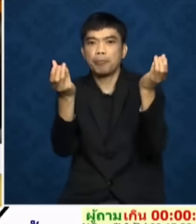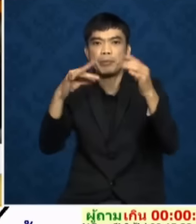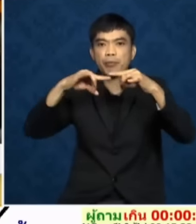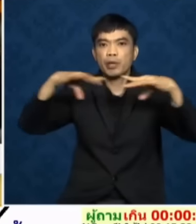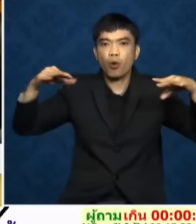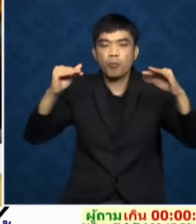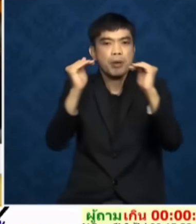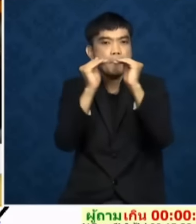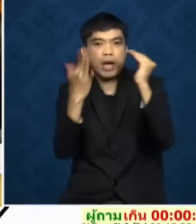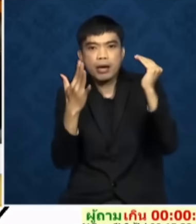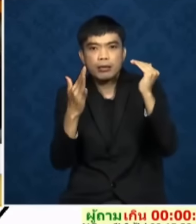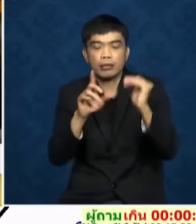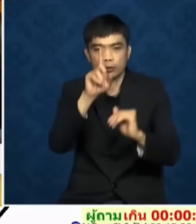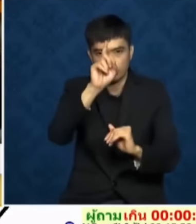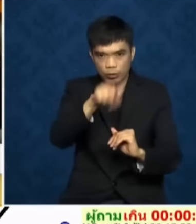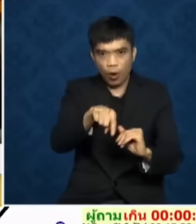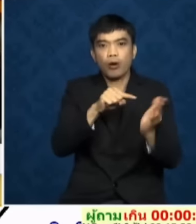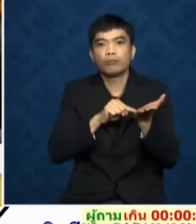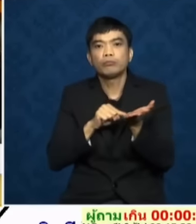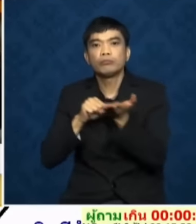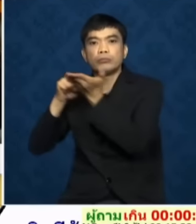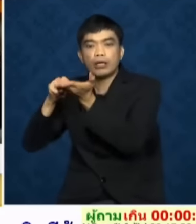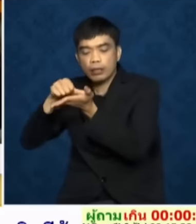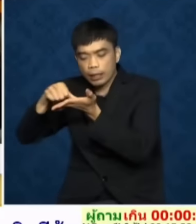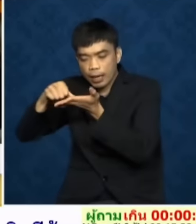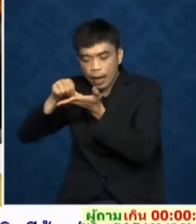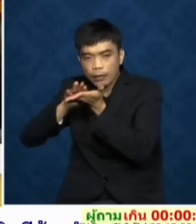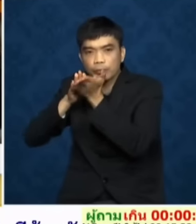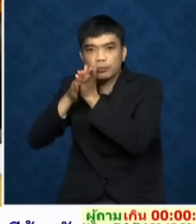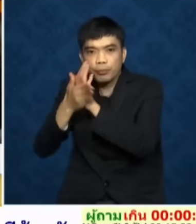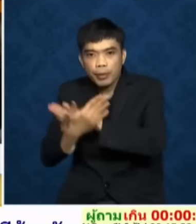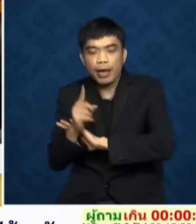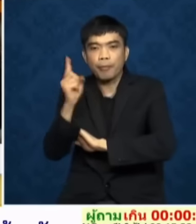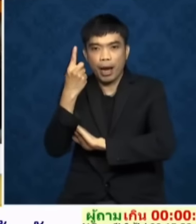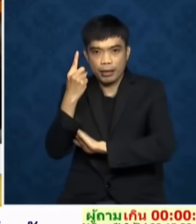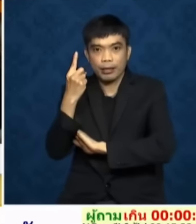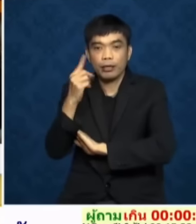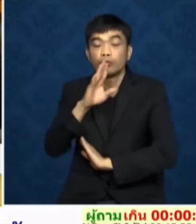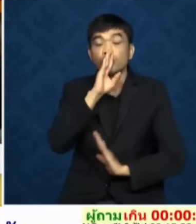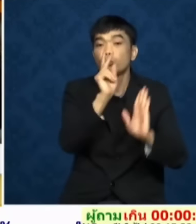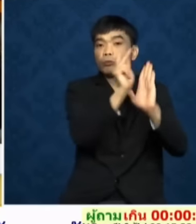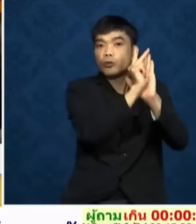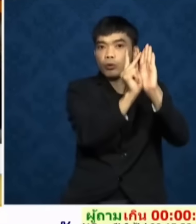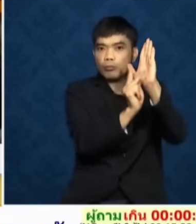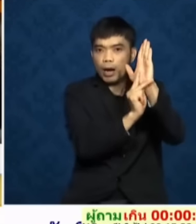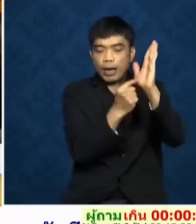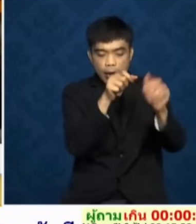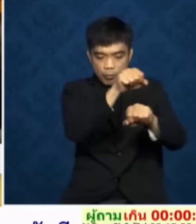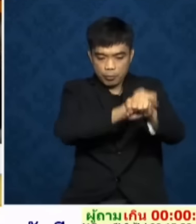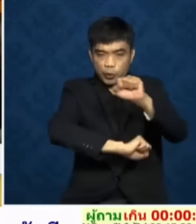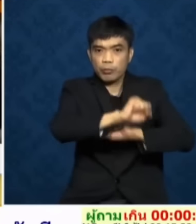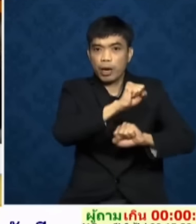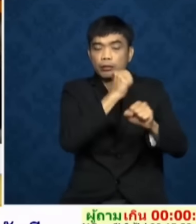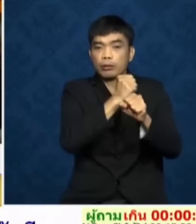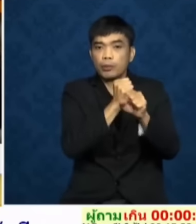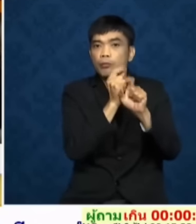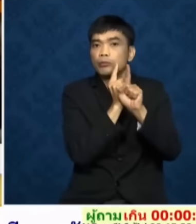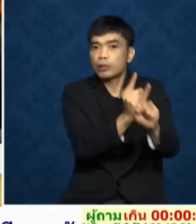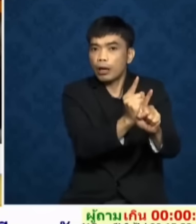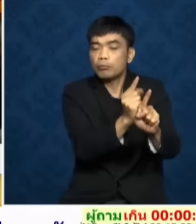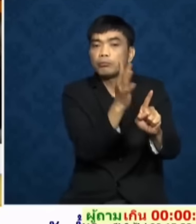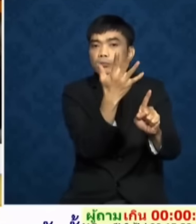หาเราเข้าสู่กระบวนการแก้ไขให้มันเรียบร้อยซะเพราะถ้ามันยังมีกฎหมายอยู่แล้วไม่ปฏิบัติเจ้าหน้